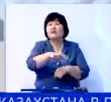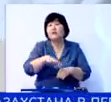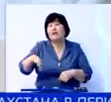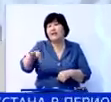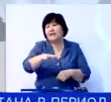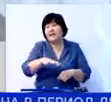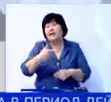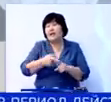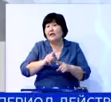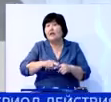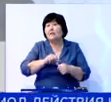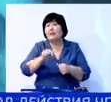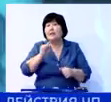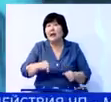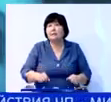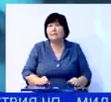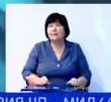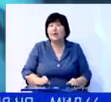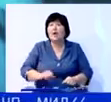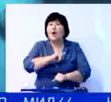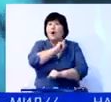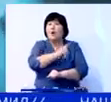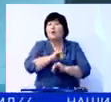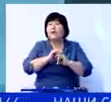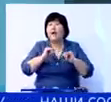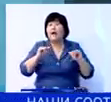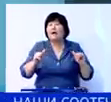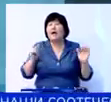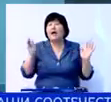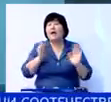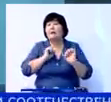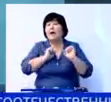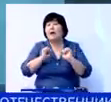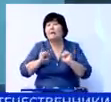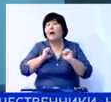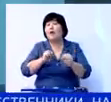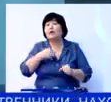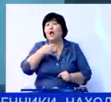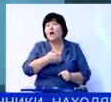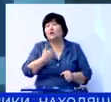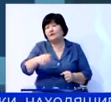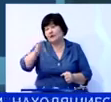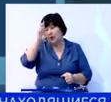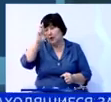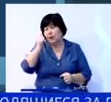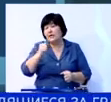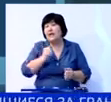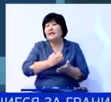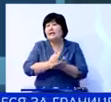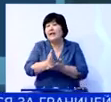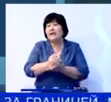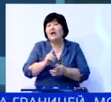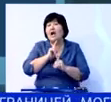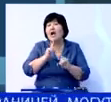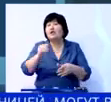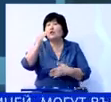страны, а именно: усилить охрану общественного порядка, охрану особо важных государственных и стратегических,